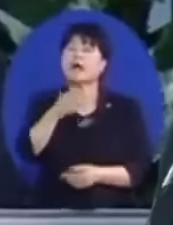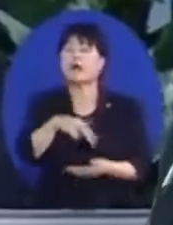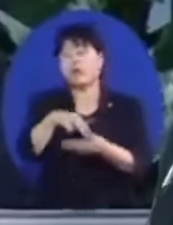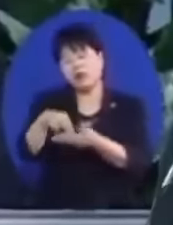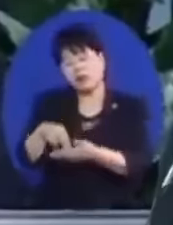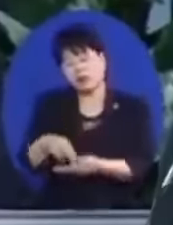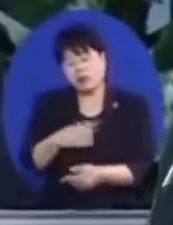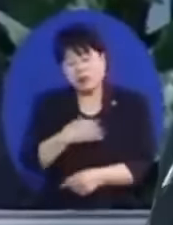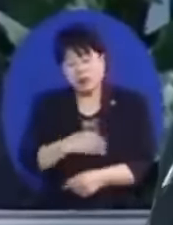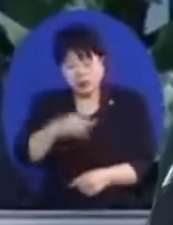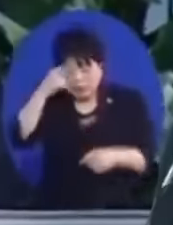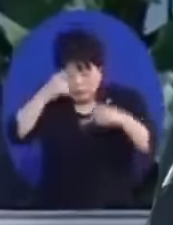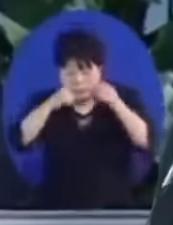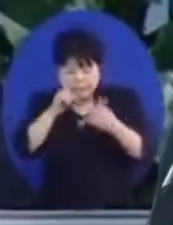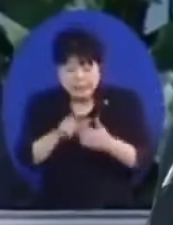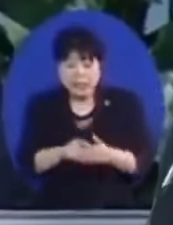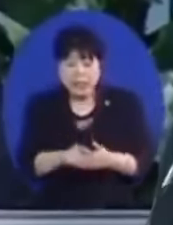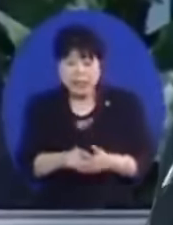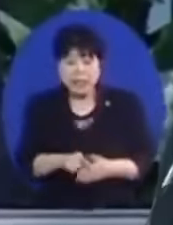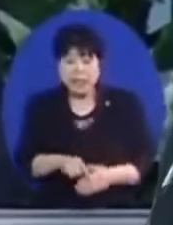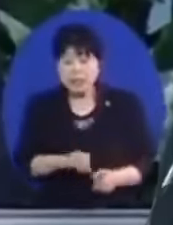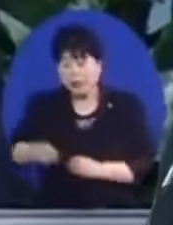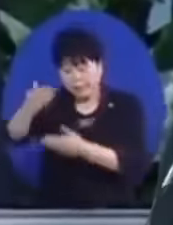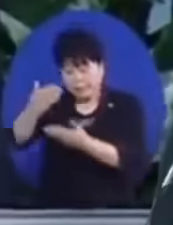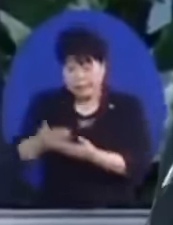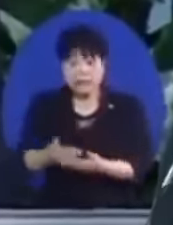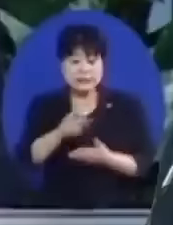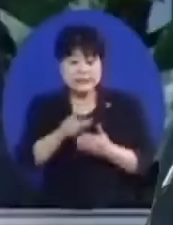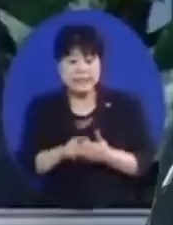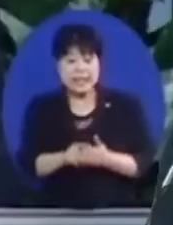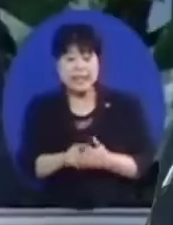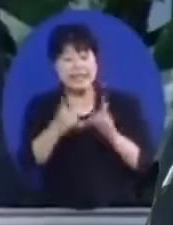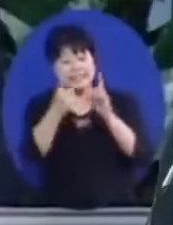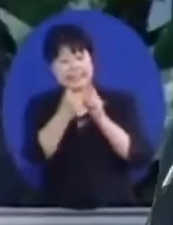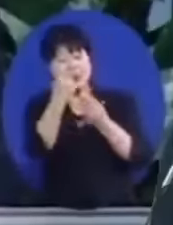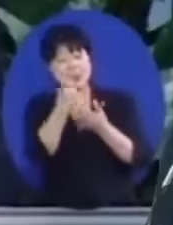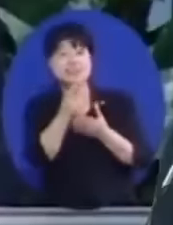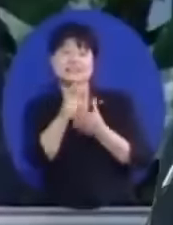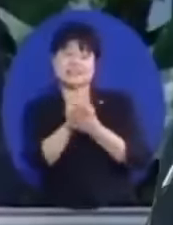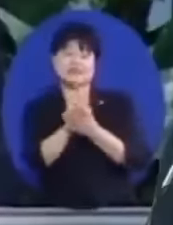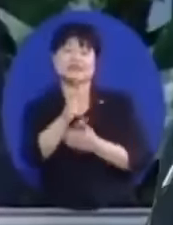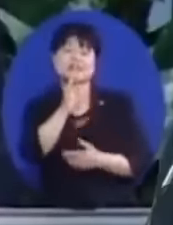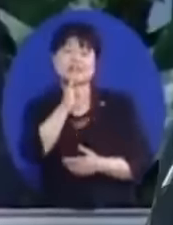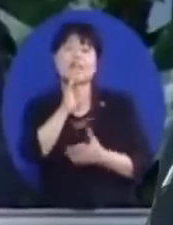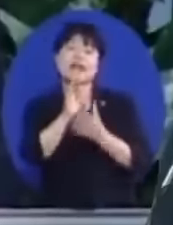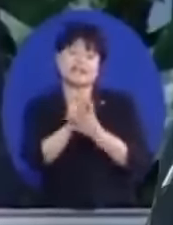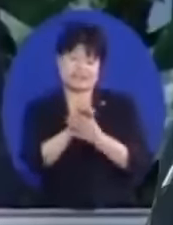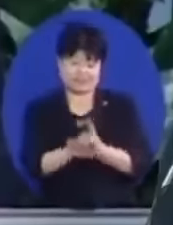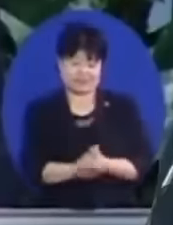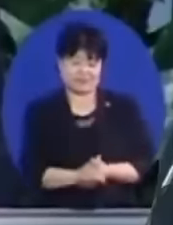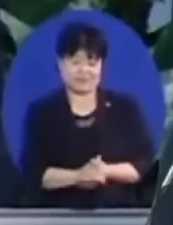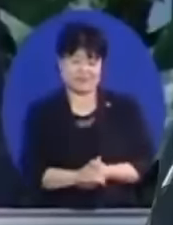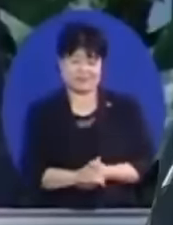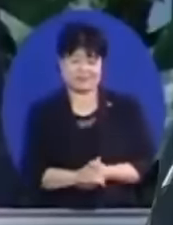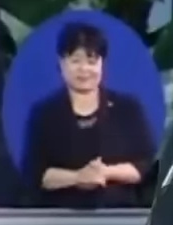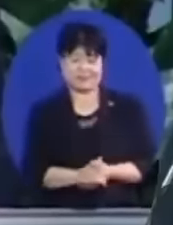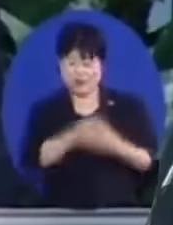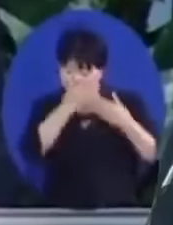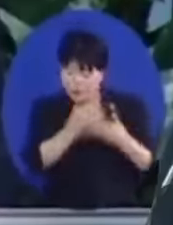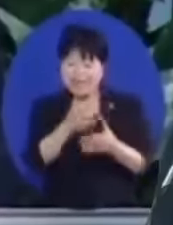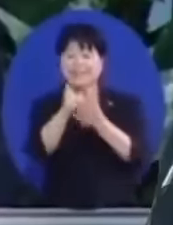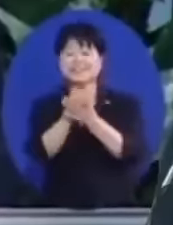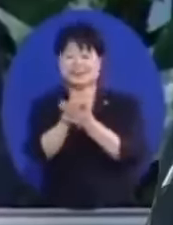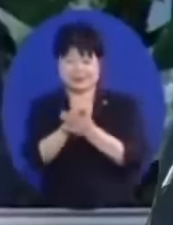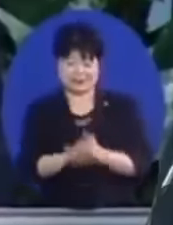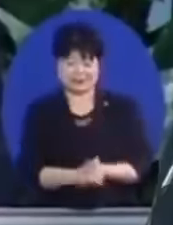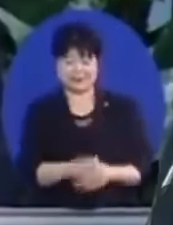외롭고 괴롭고 슬플 때 버림받았을 때 찾아와 주는 친구 정말 진짜 친구요. 귀한 친구인